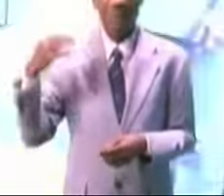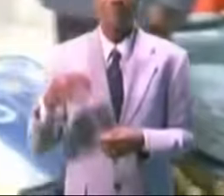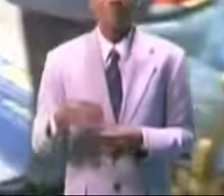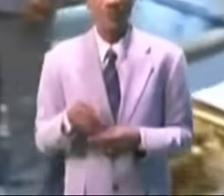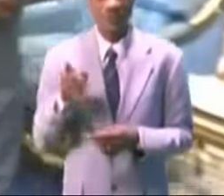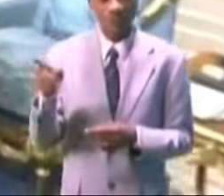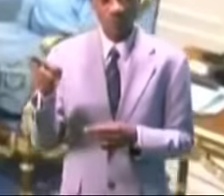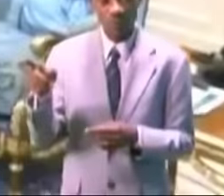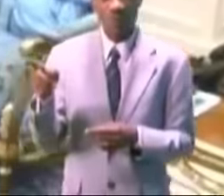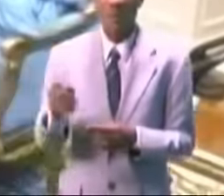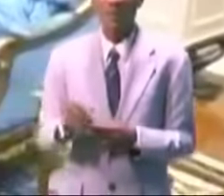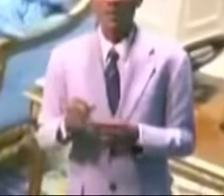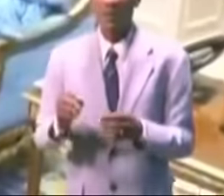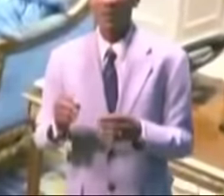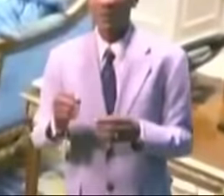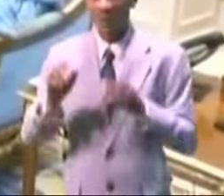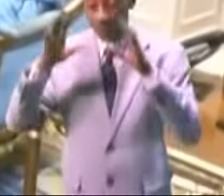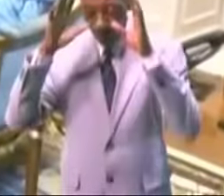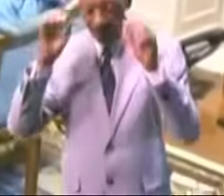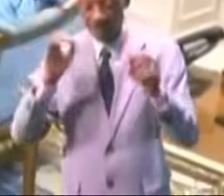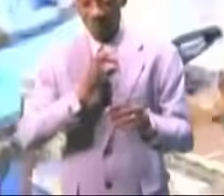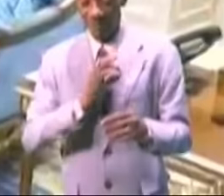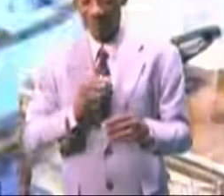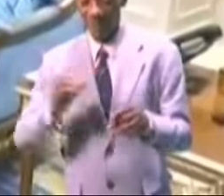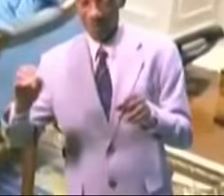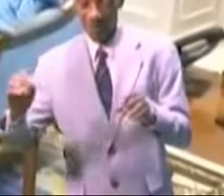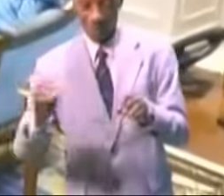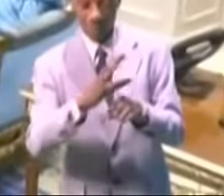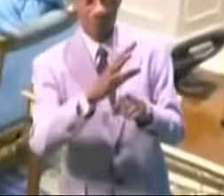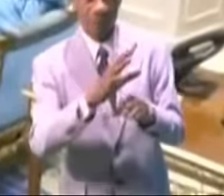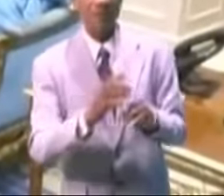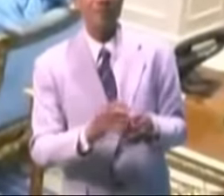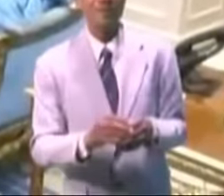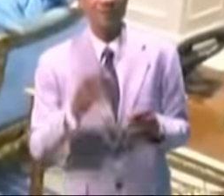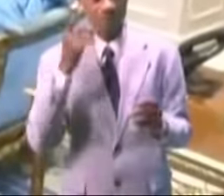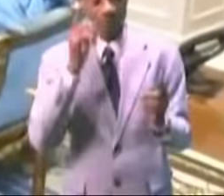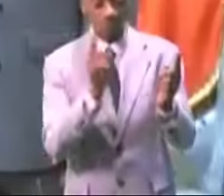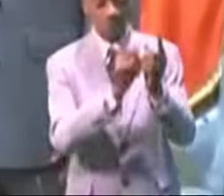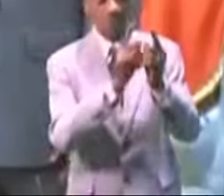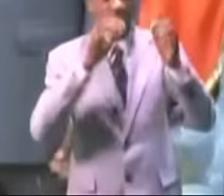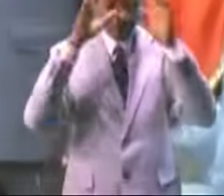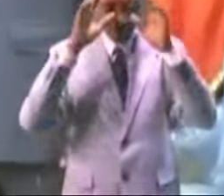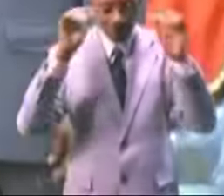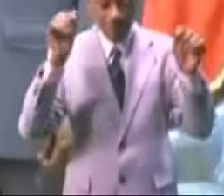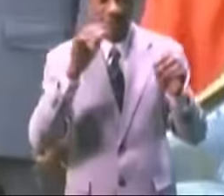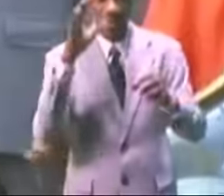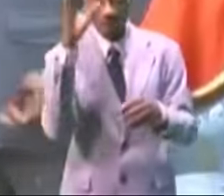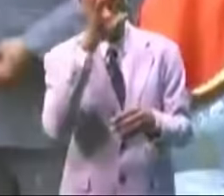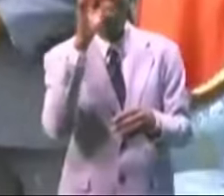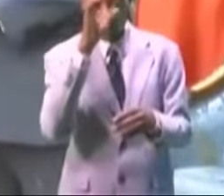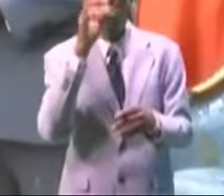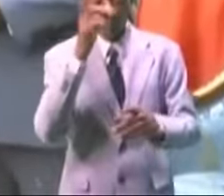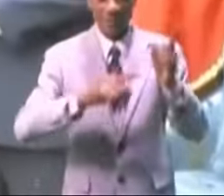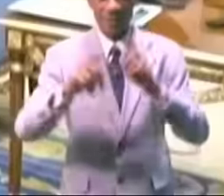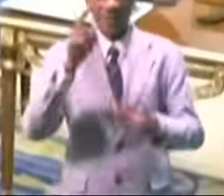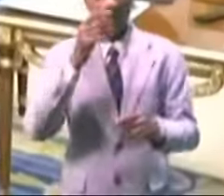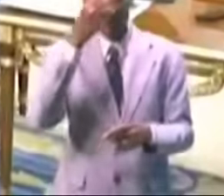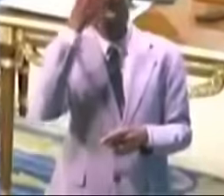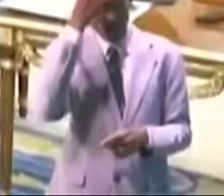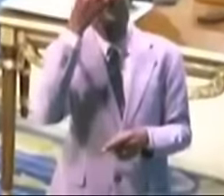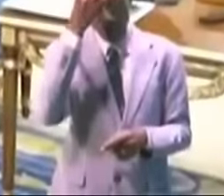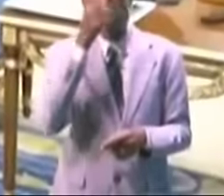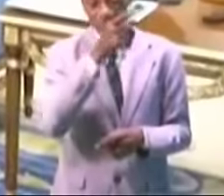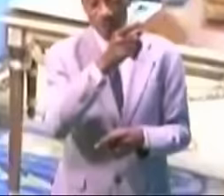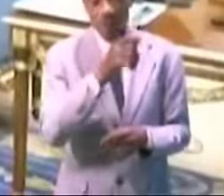climat, envoyée par le chef de l'État, a été reçue par le président Denis Sassou Nguesso du Congo-Brazzaville. Stéphanie Mbombo